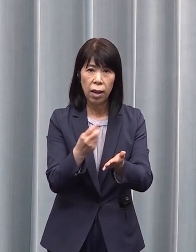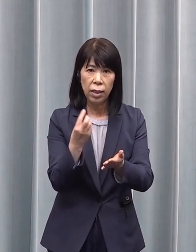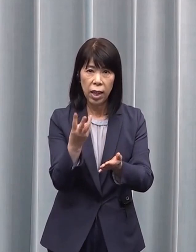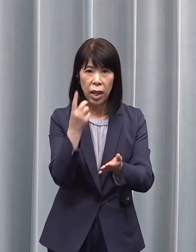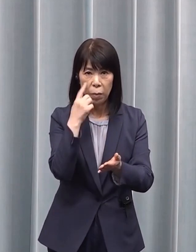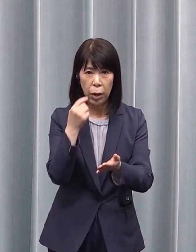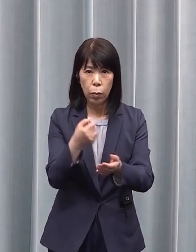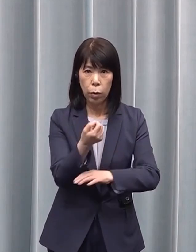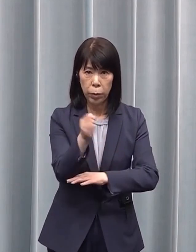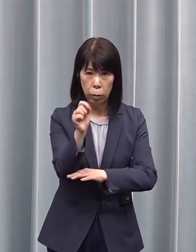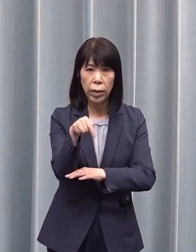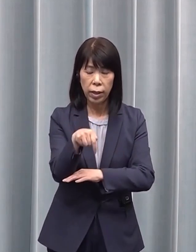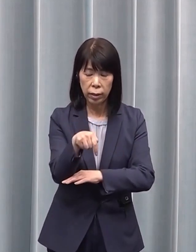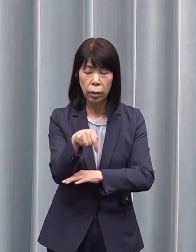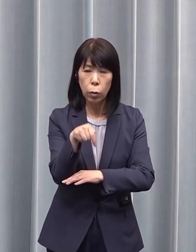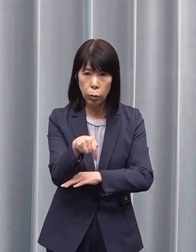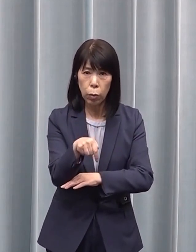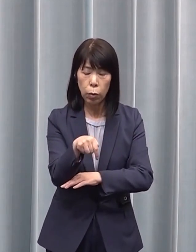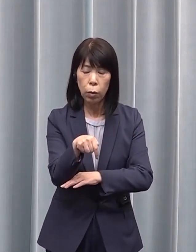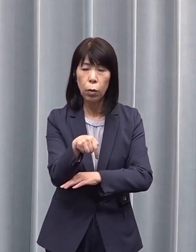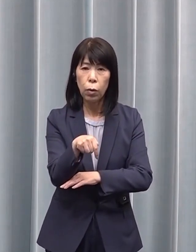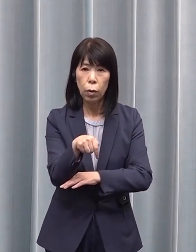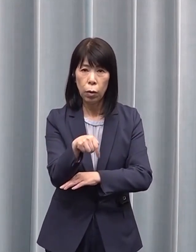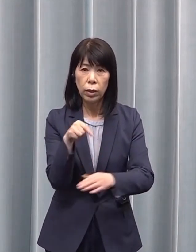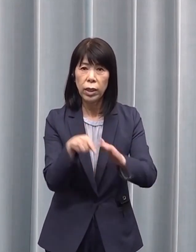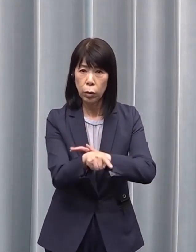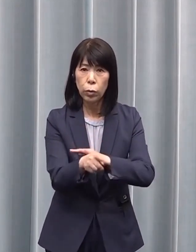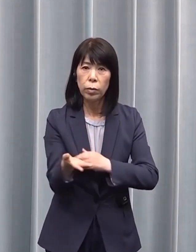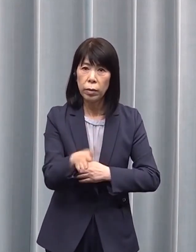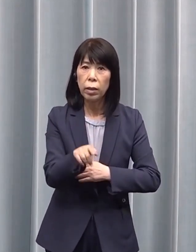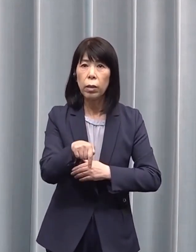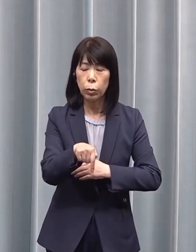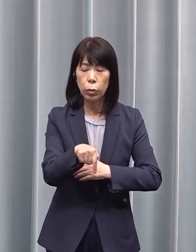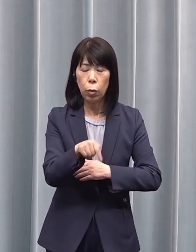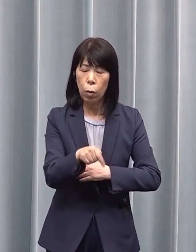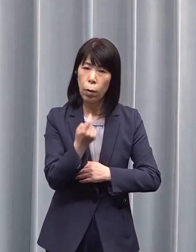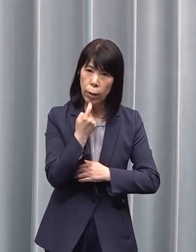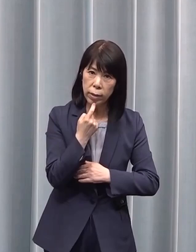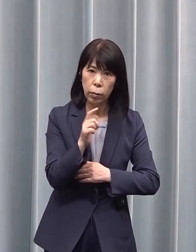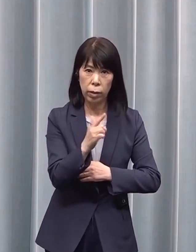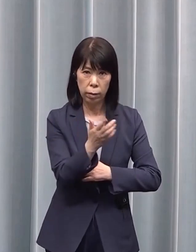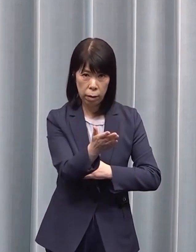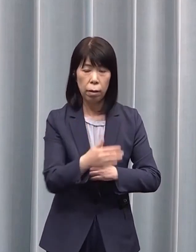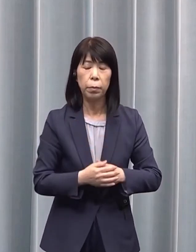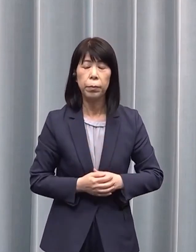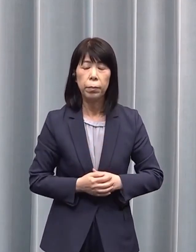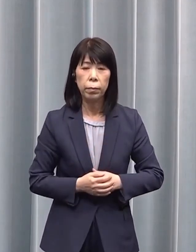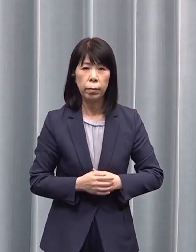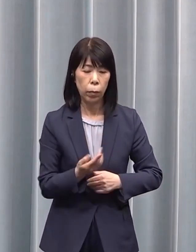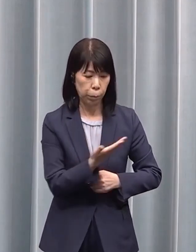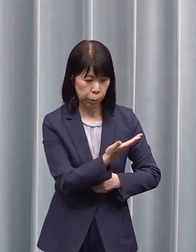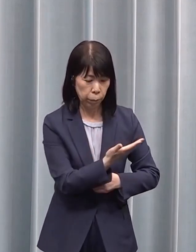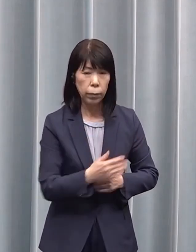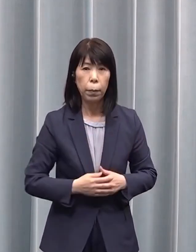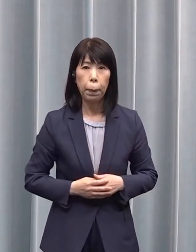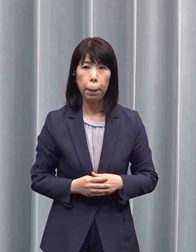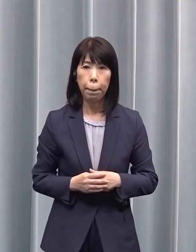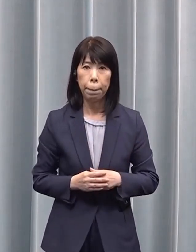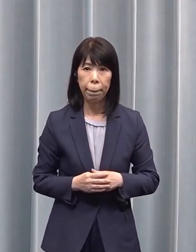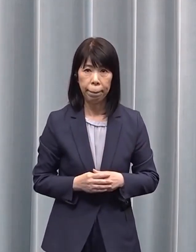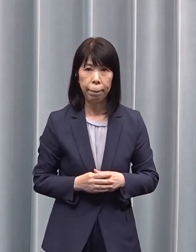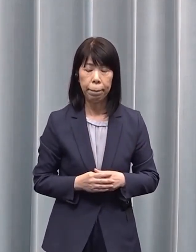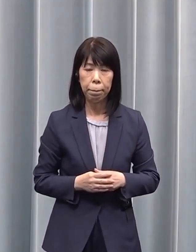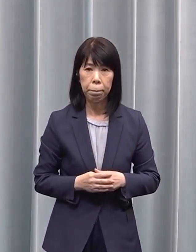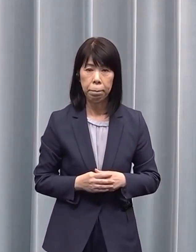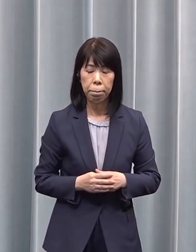事実の根拠にしている、こういったことがやはりあってはならないんじゃないかと思うんですが、この点いかがでしょうか。 個